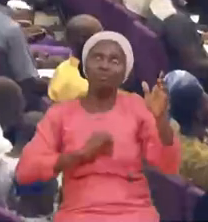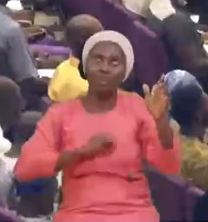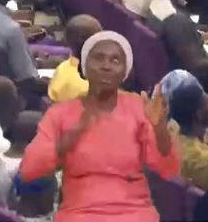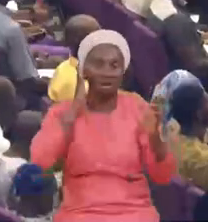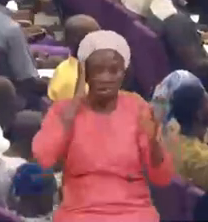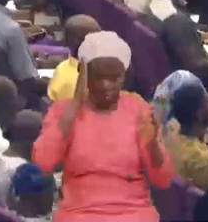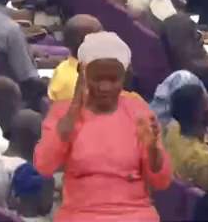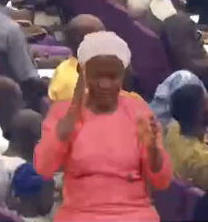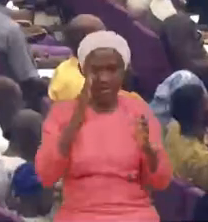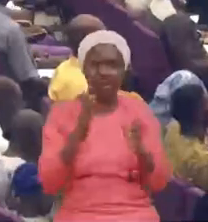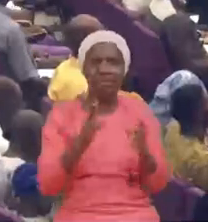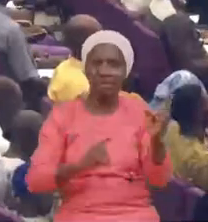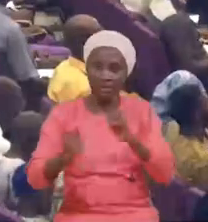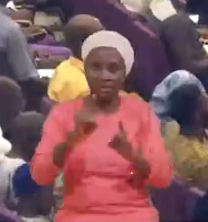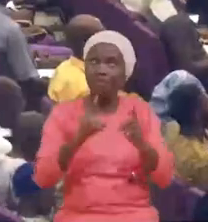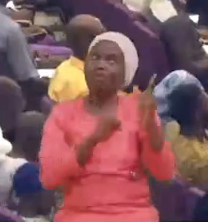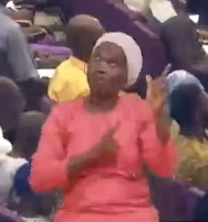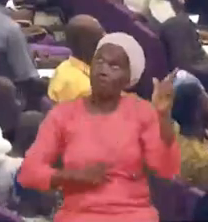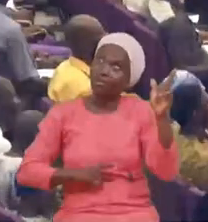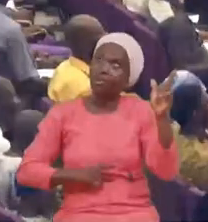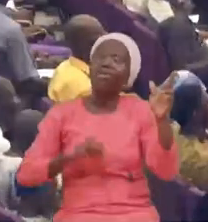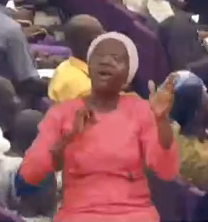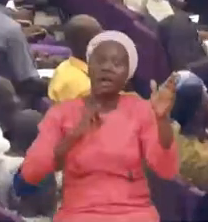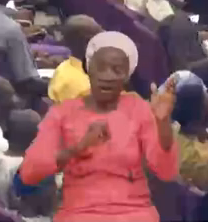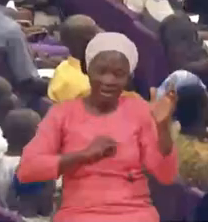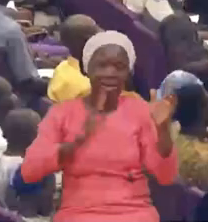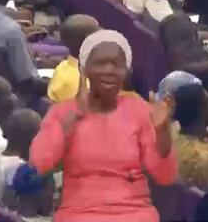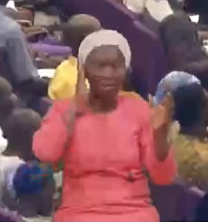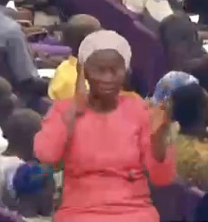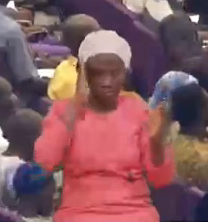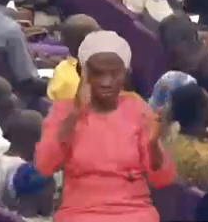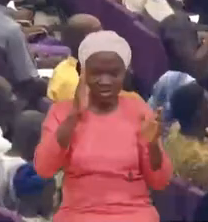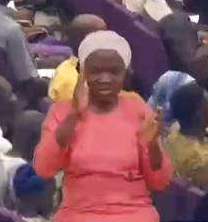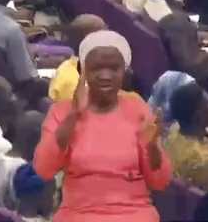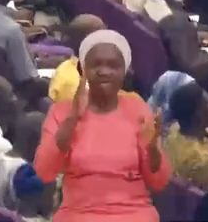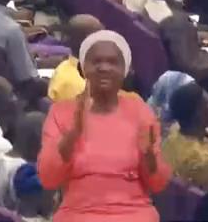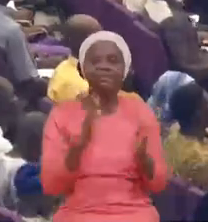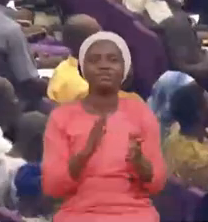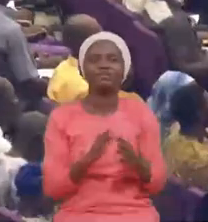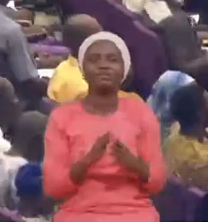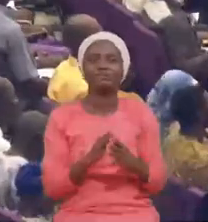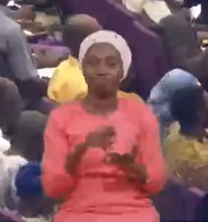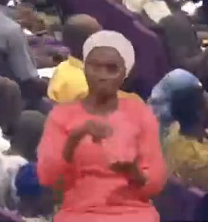ferai. Seigneur, je le ferai. Il faut le répéter. Seigneur, je le ferai.